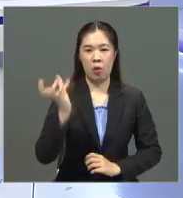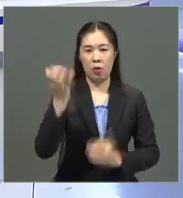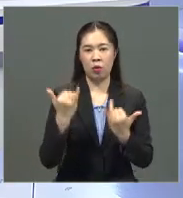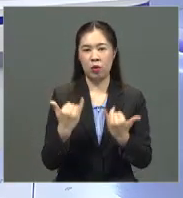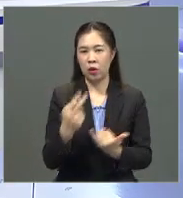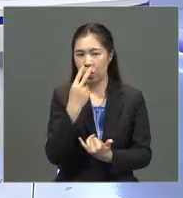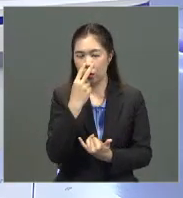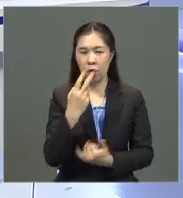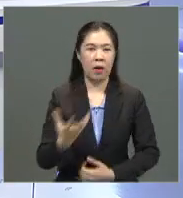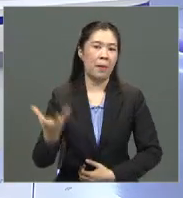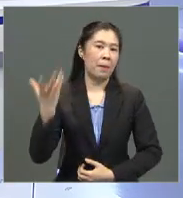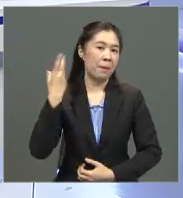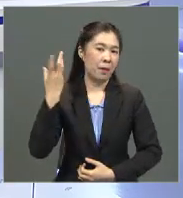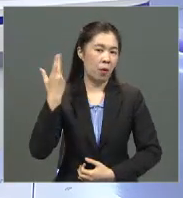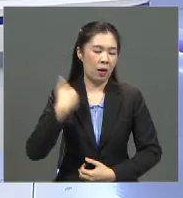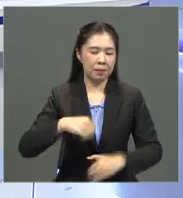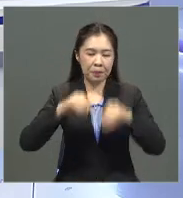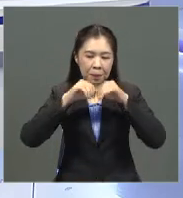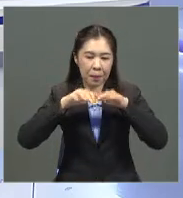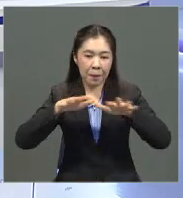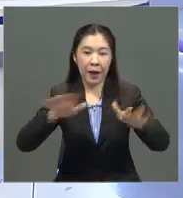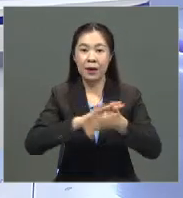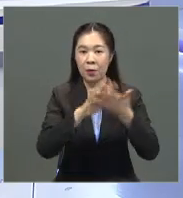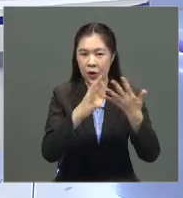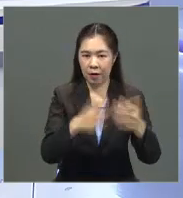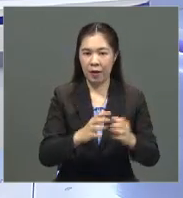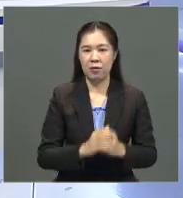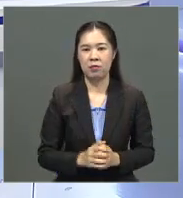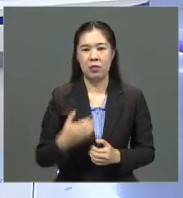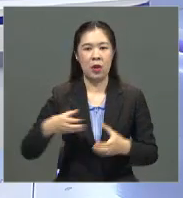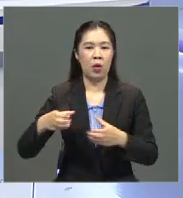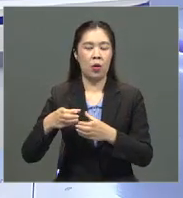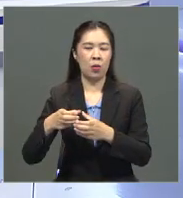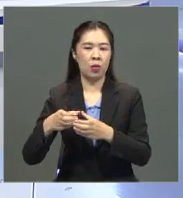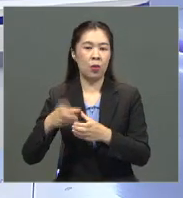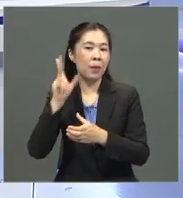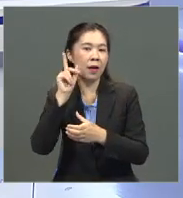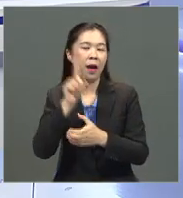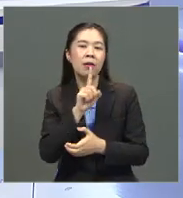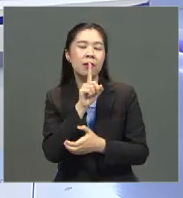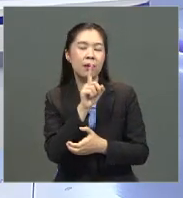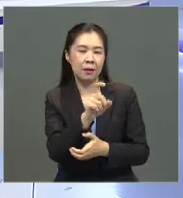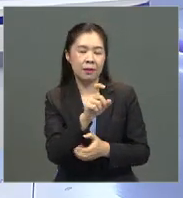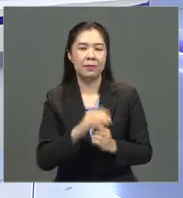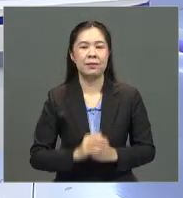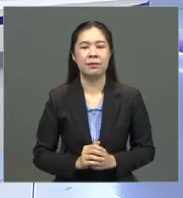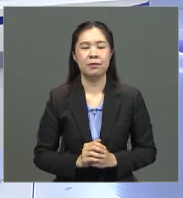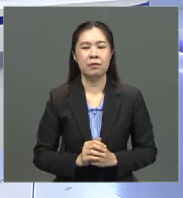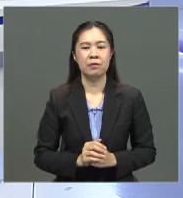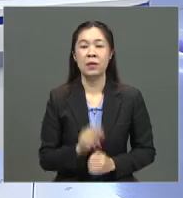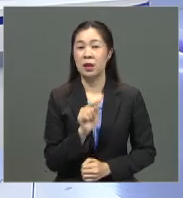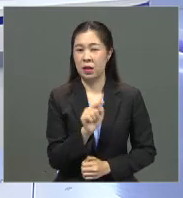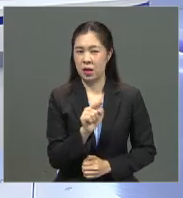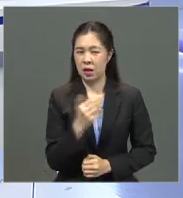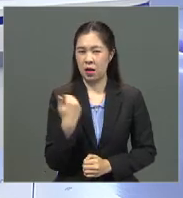ต้องติดตามอย่างต่อเนื่องเมื่อวานนี้เนี่ยพอแถลงข่าวเสร็จในช่วงแรกแล้วก็ผู้สื่อข่าวถามผู้สื่อข่าวถามก่อนเลยว่าแล้วอย่าง